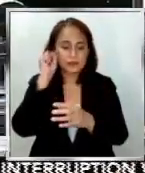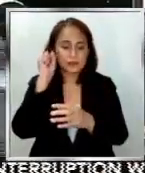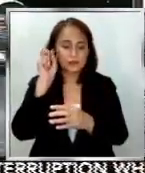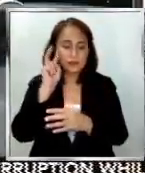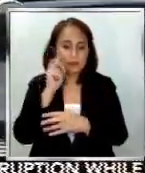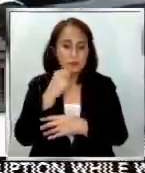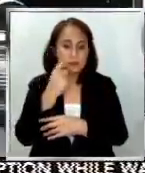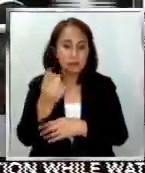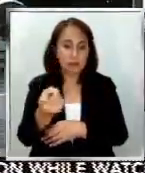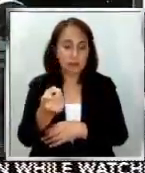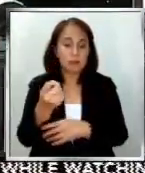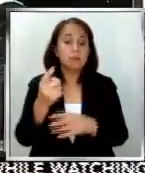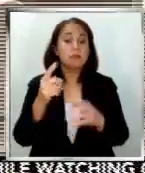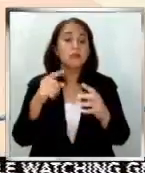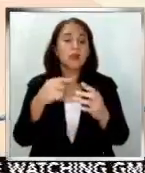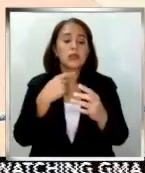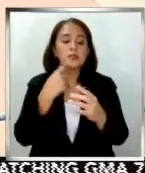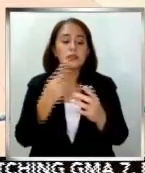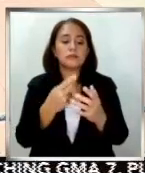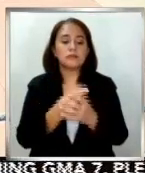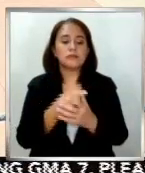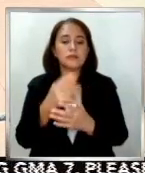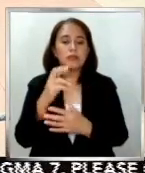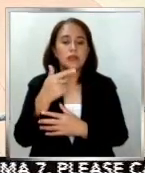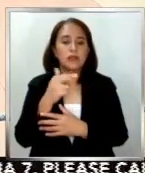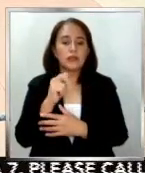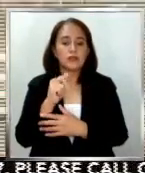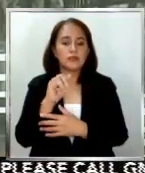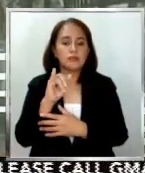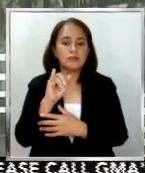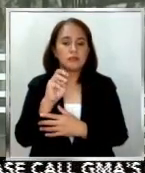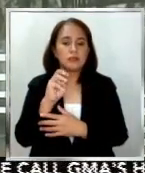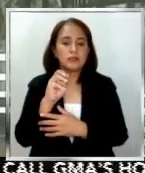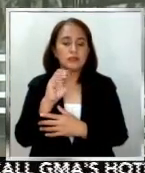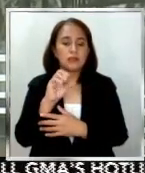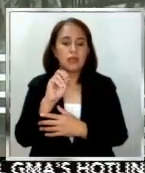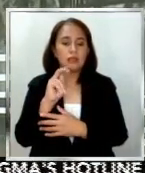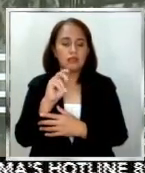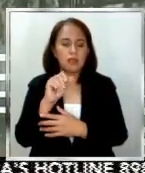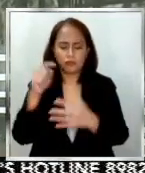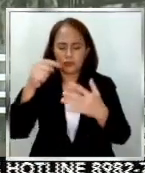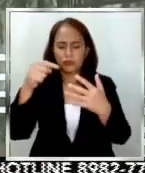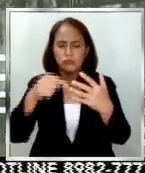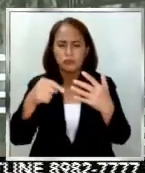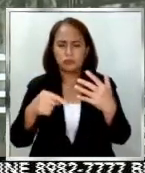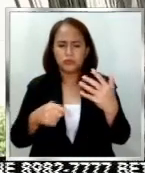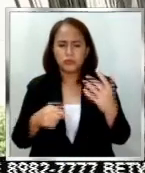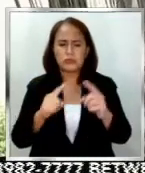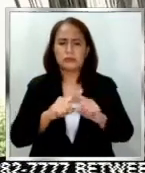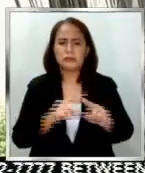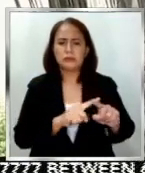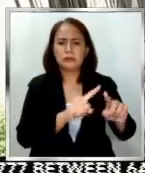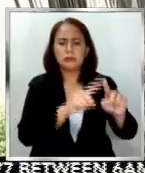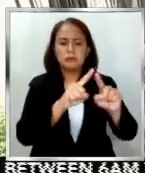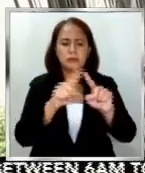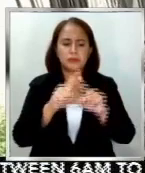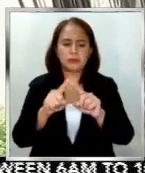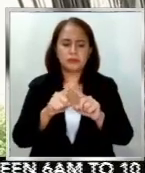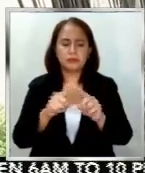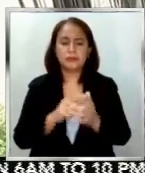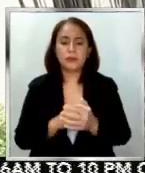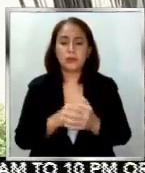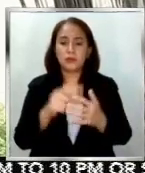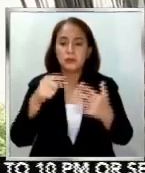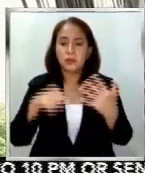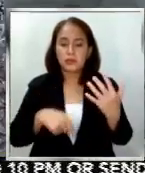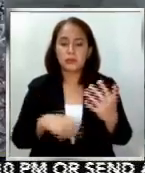isinampang grave misconduct, gross neglect of duty, at conduct prejudicial to the best interest of service complaint